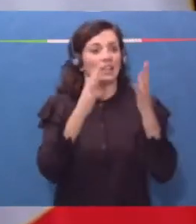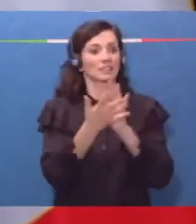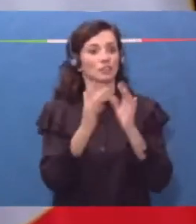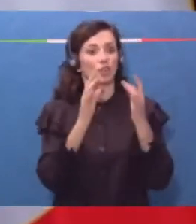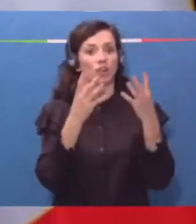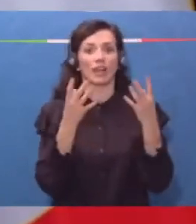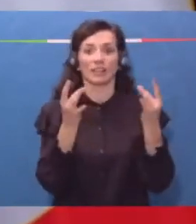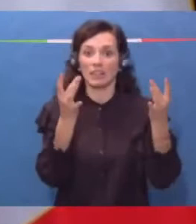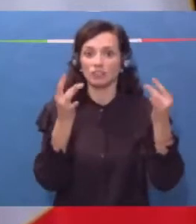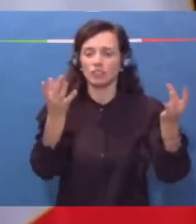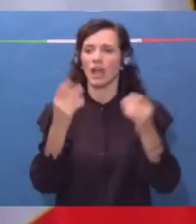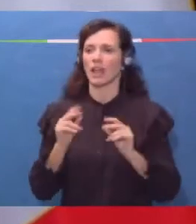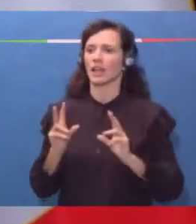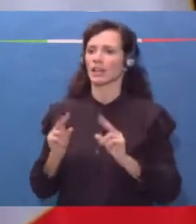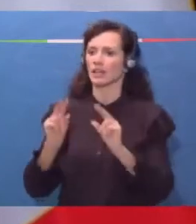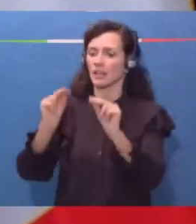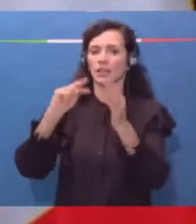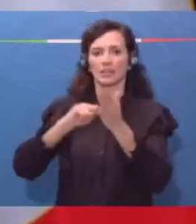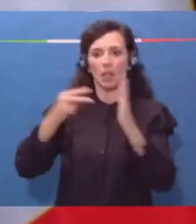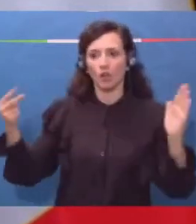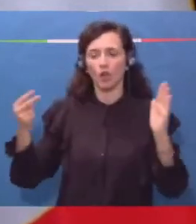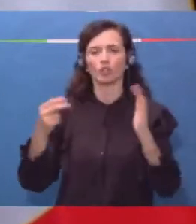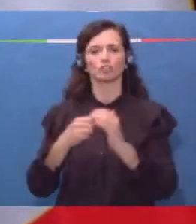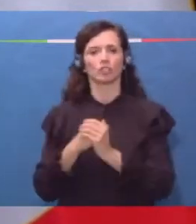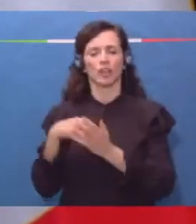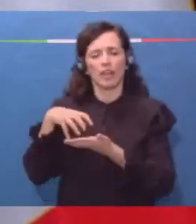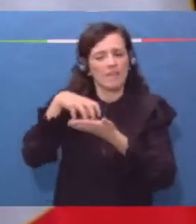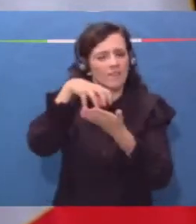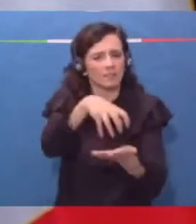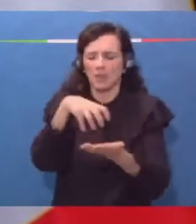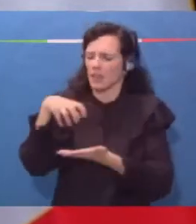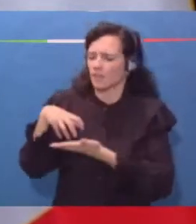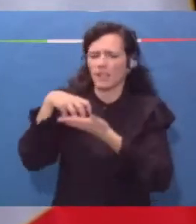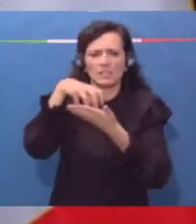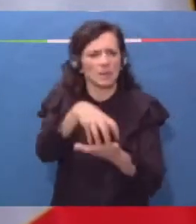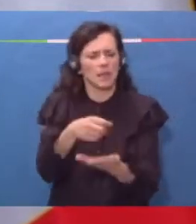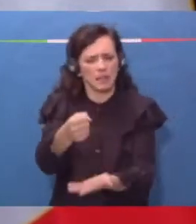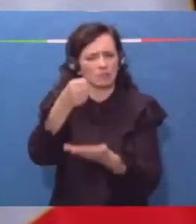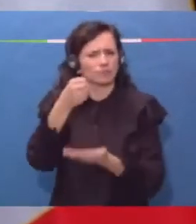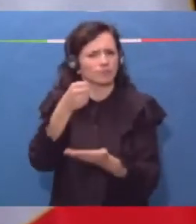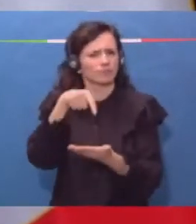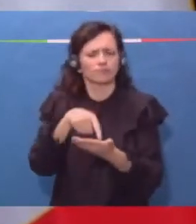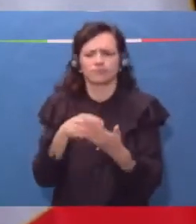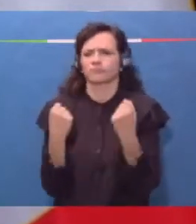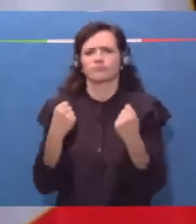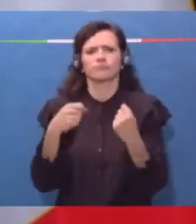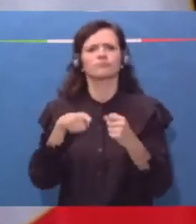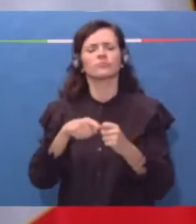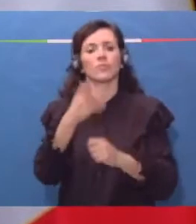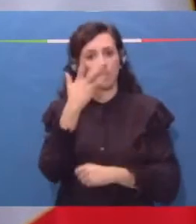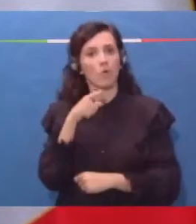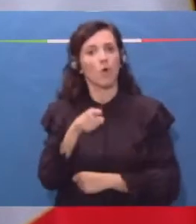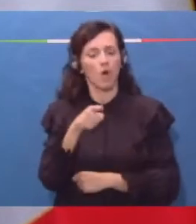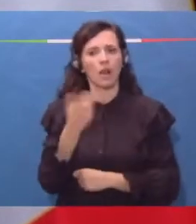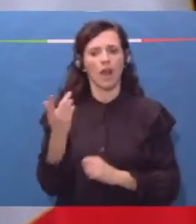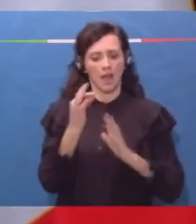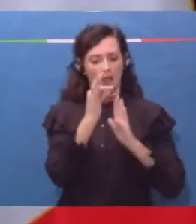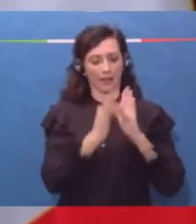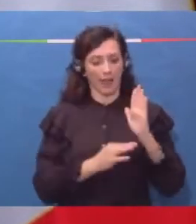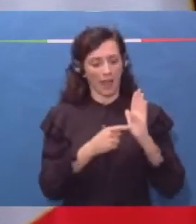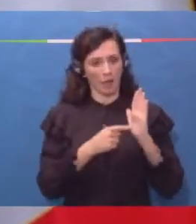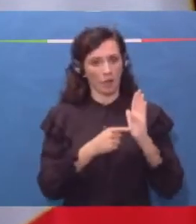di nuove tecnologie, di investimenti giganteschi nei semiconduttori. Quindi le nuove regole